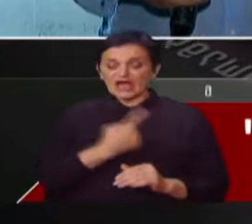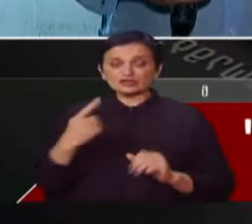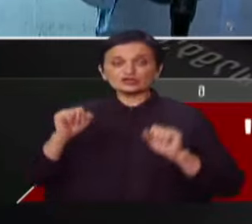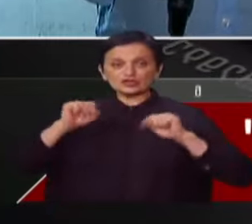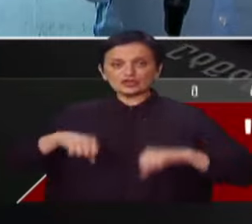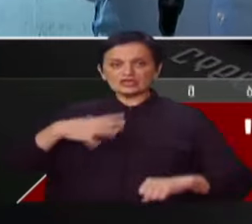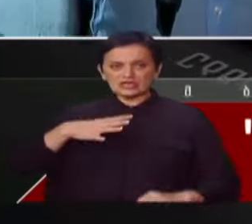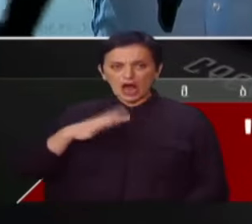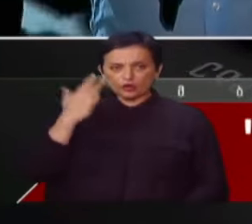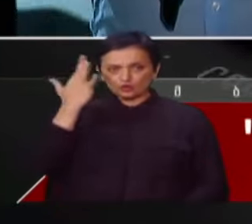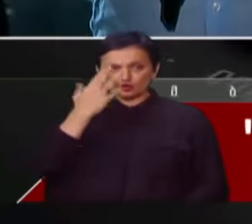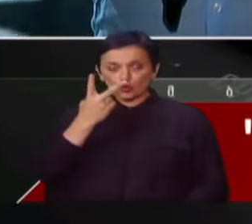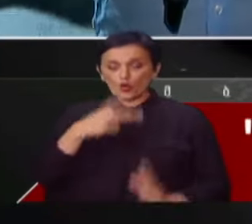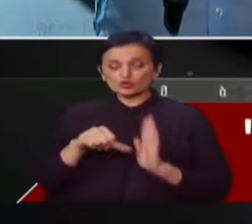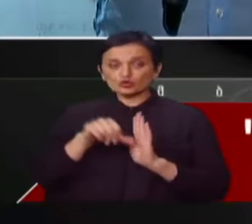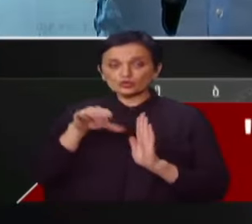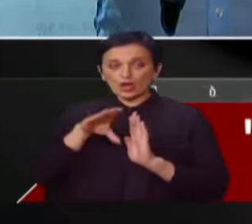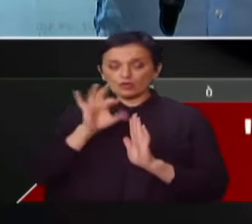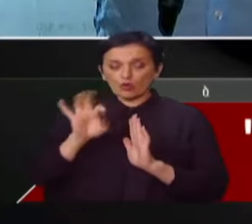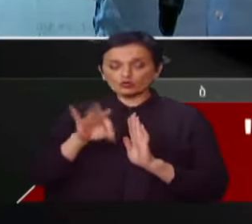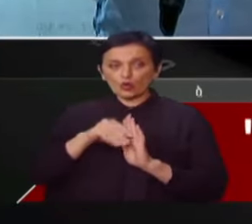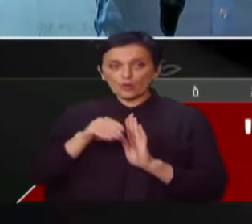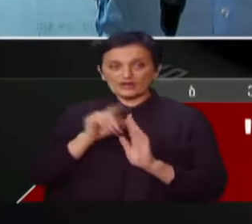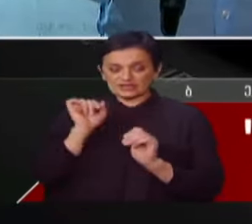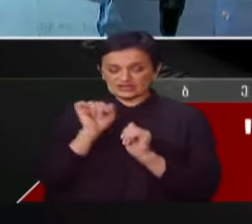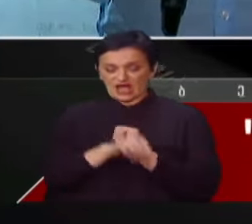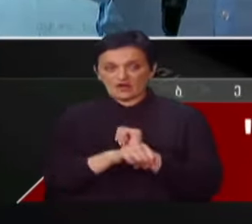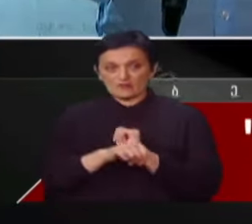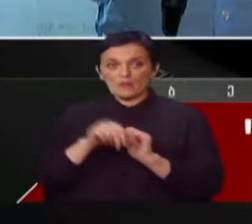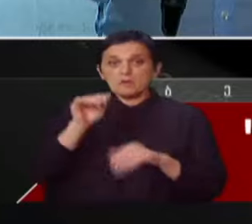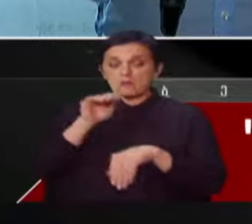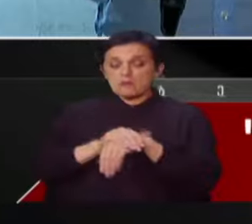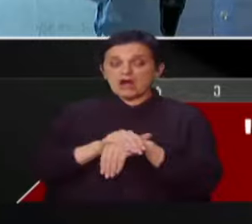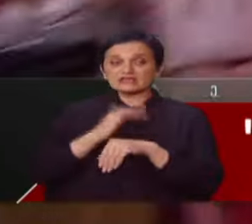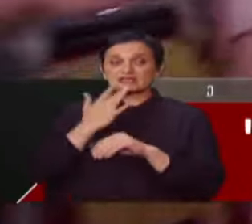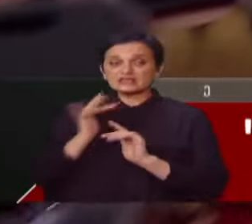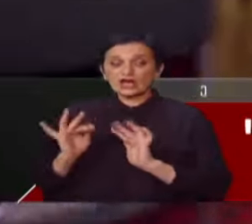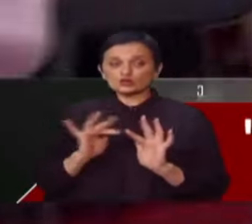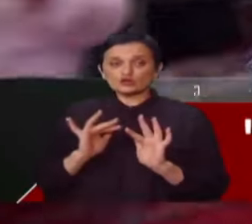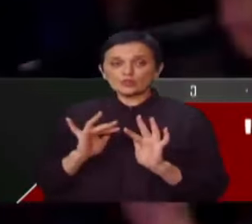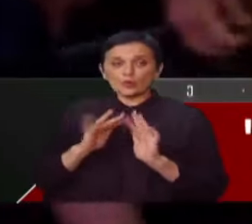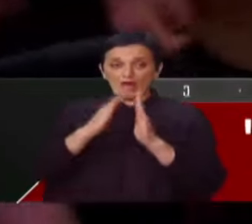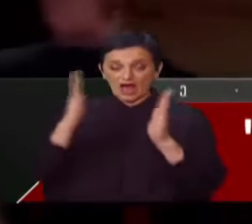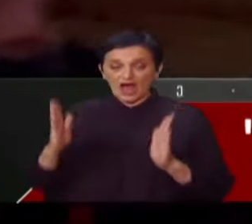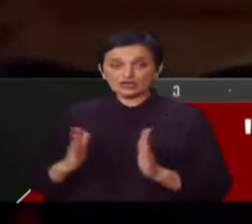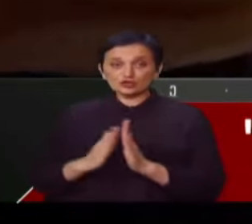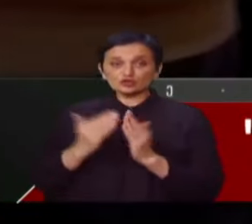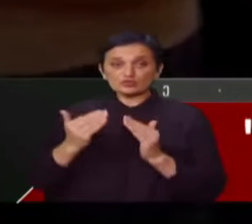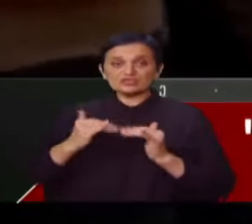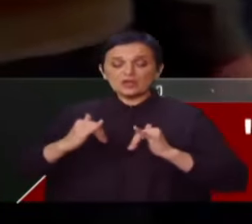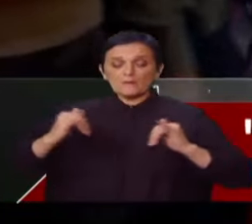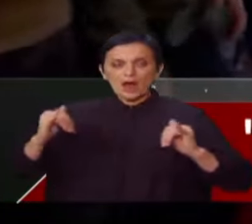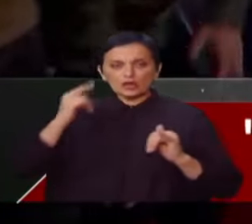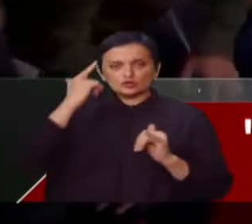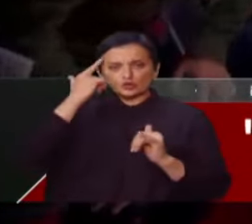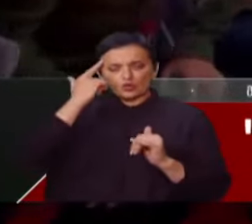რომ ქართული ოცნება 26 ოქტომბრის არჩევნებზე დავამარცხოთ. თუმცა ფაქტია, რომ ნაციონალურმა მოძრაობამ ერთიანობა მისი ფართო გაგებით,